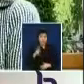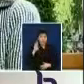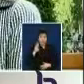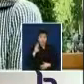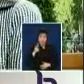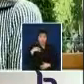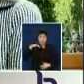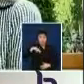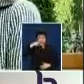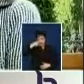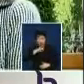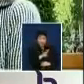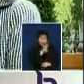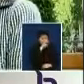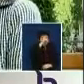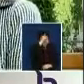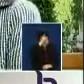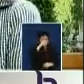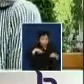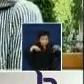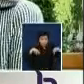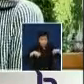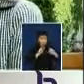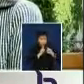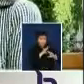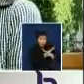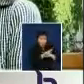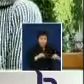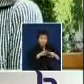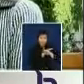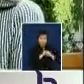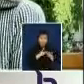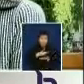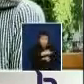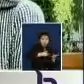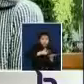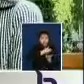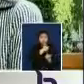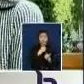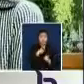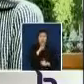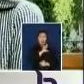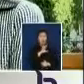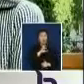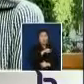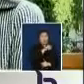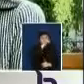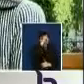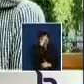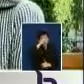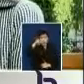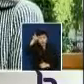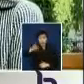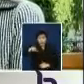ต่อเอกชนเพราะบางครั้งในส่วนของการลงทุนนั้นประเทศยุโรปไม่ว่าจะเป็นทั้งเยอรมันหรือฝรั่งเศสเ